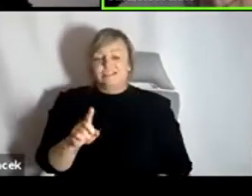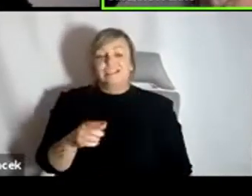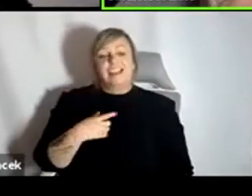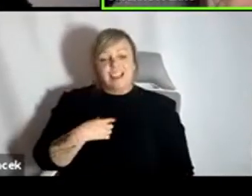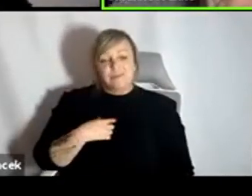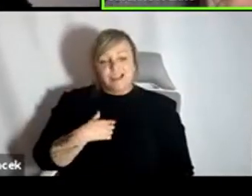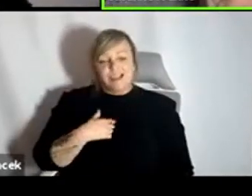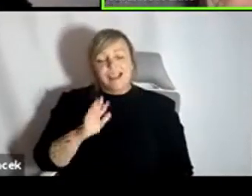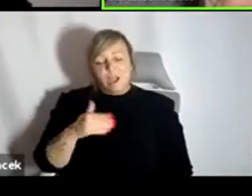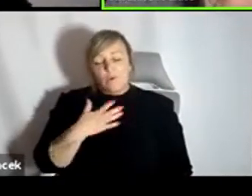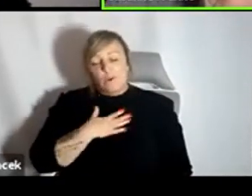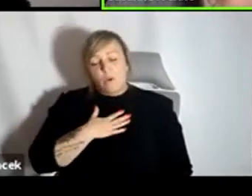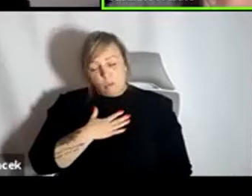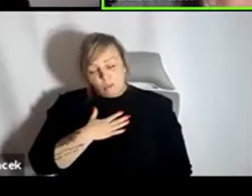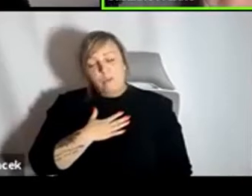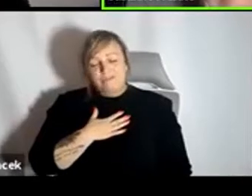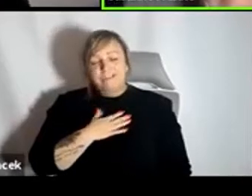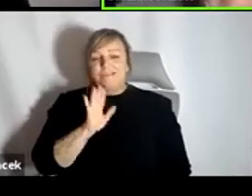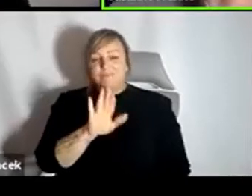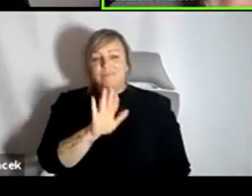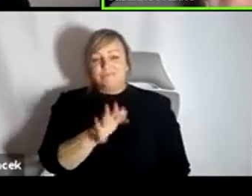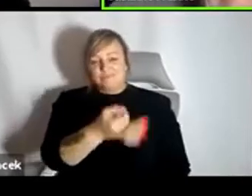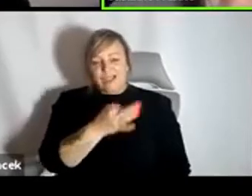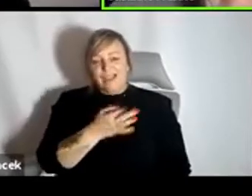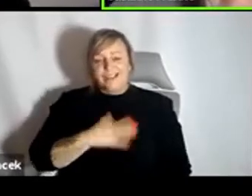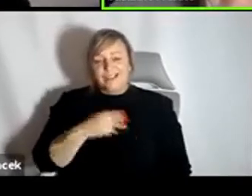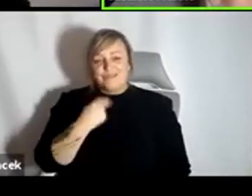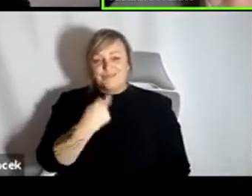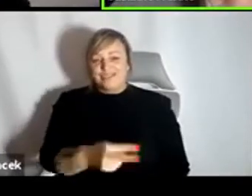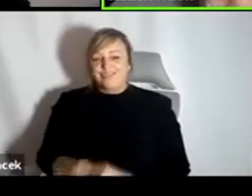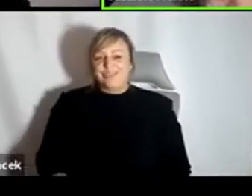auch deine Frage zu beantworten. Unser Fußball